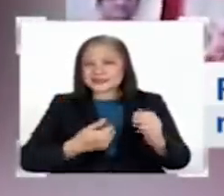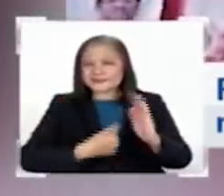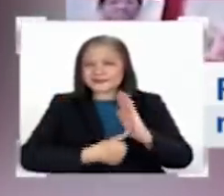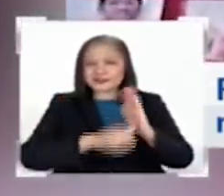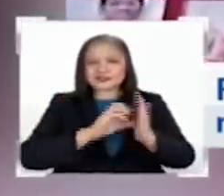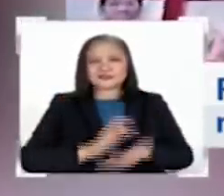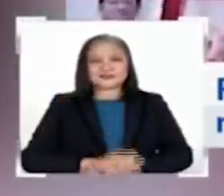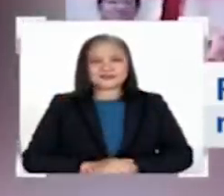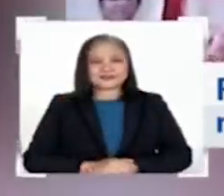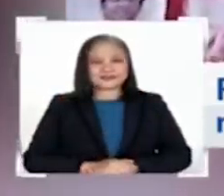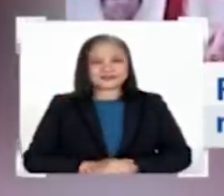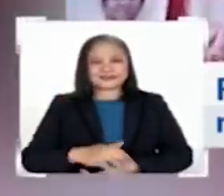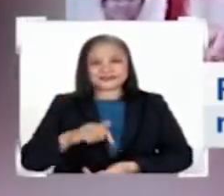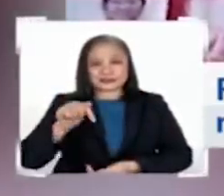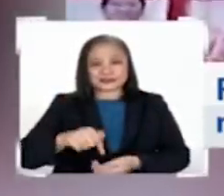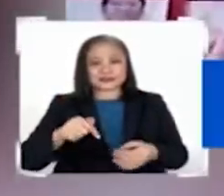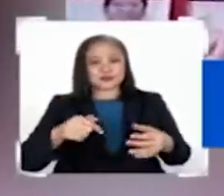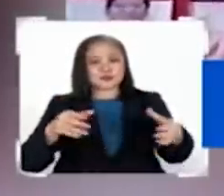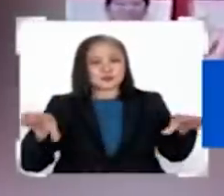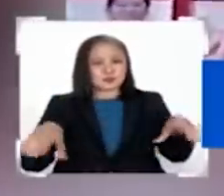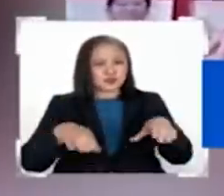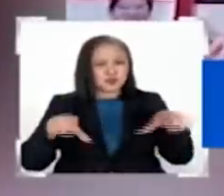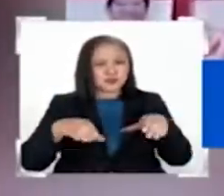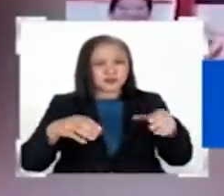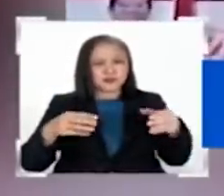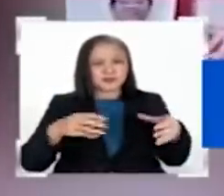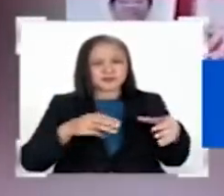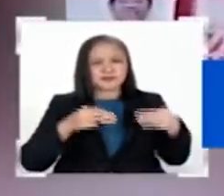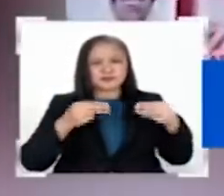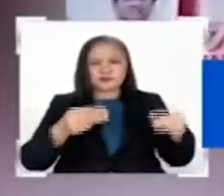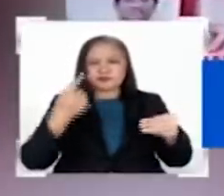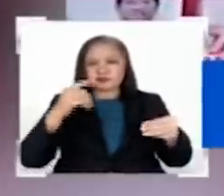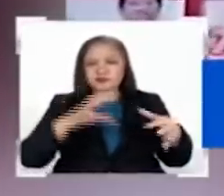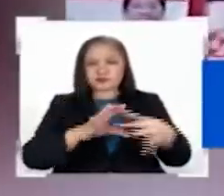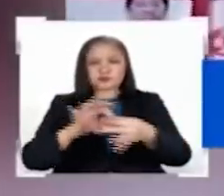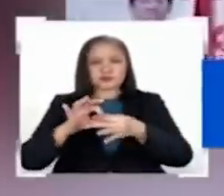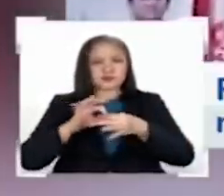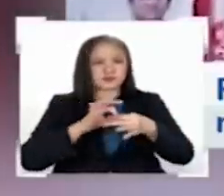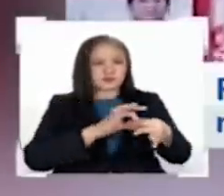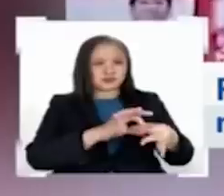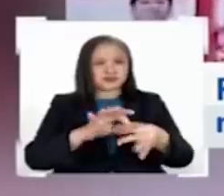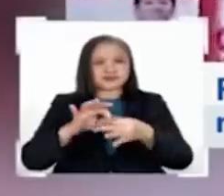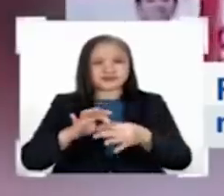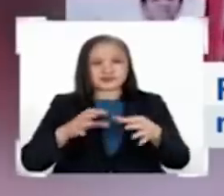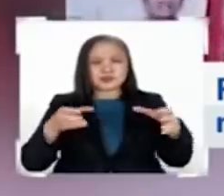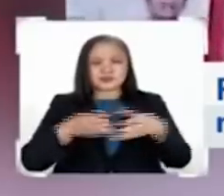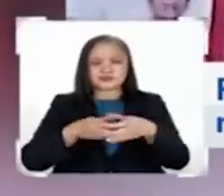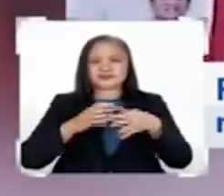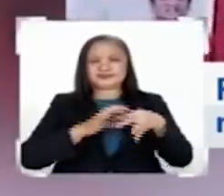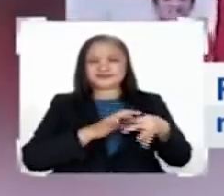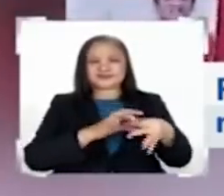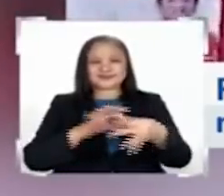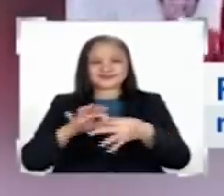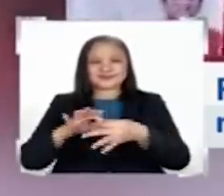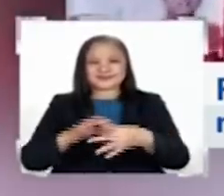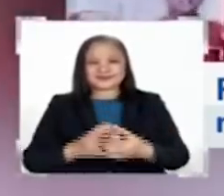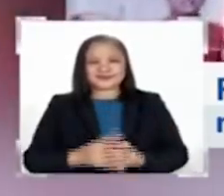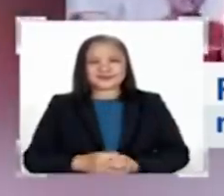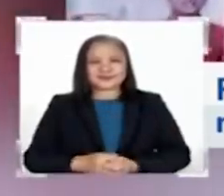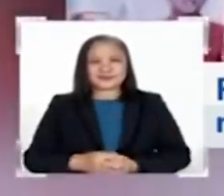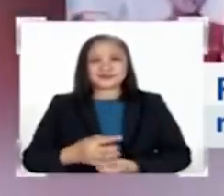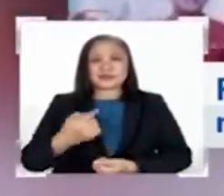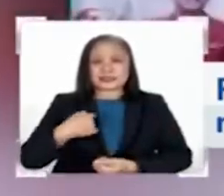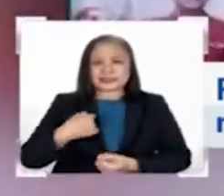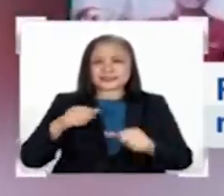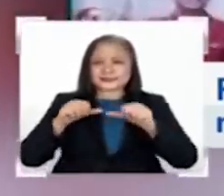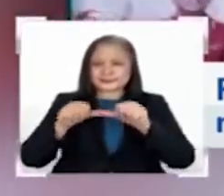naging kinusan na ng pagkakaisa. A movement for unity. Yan po ang ating isinusunod